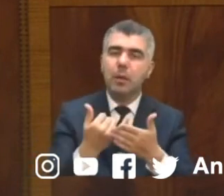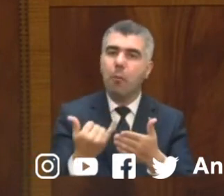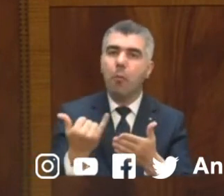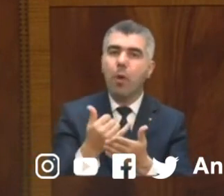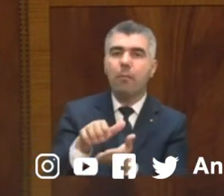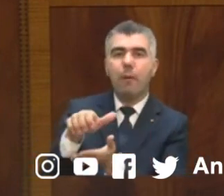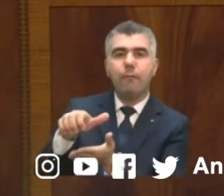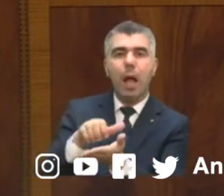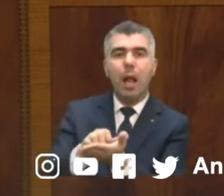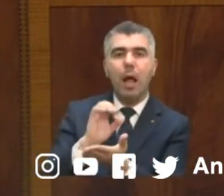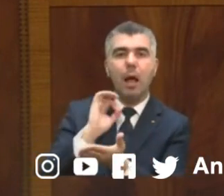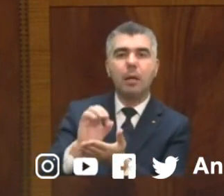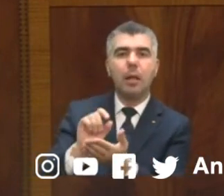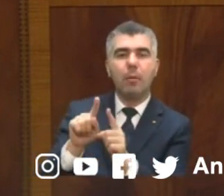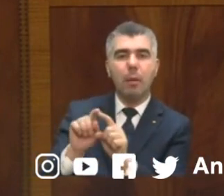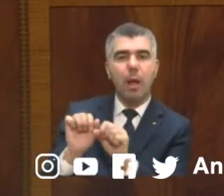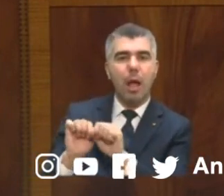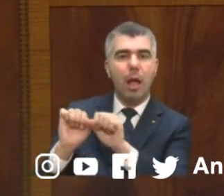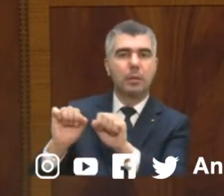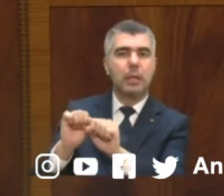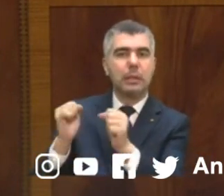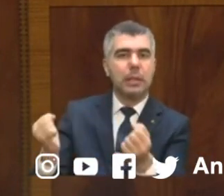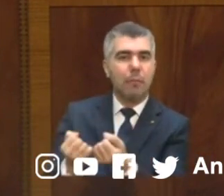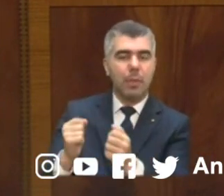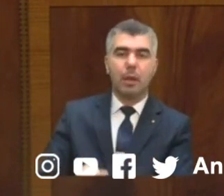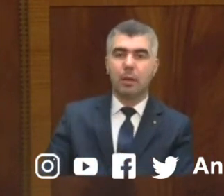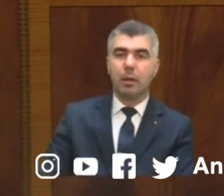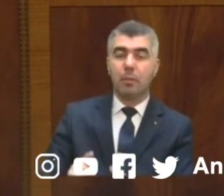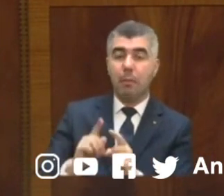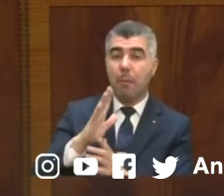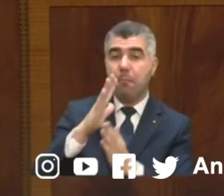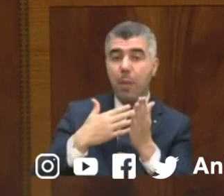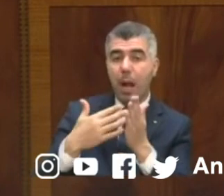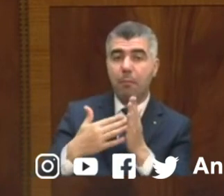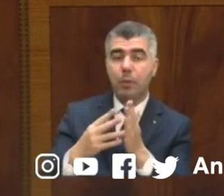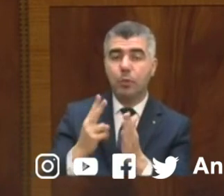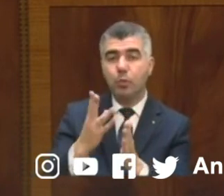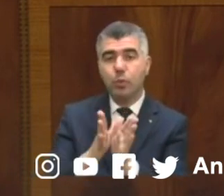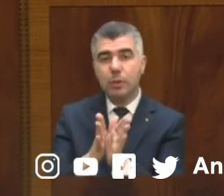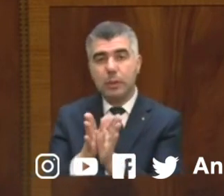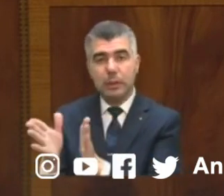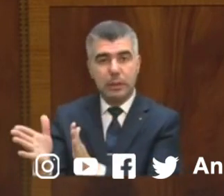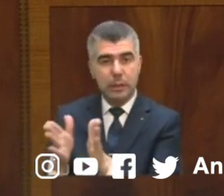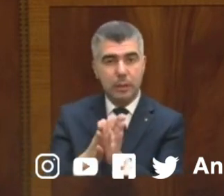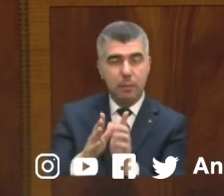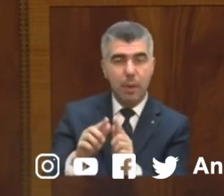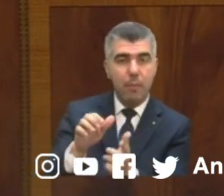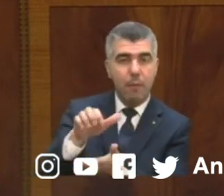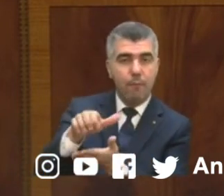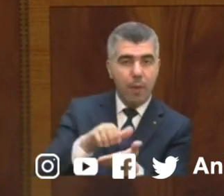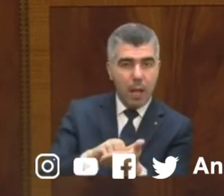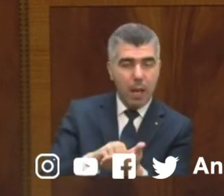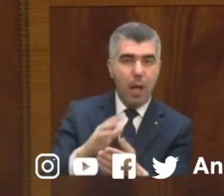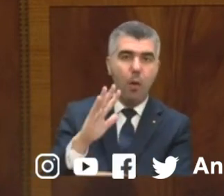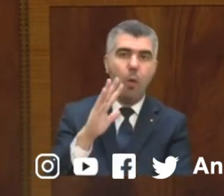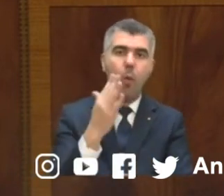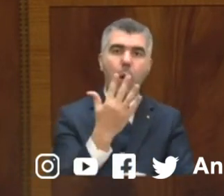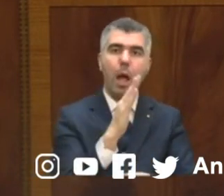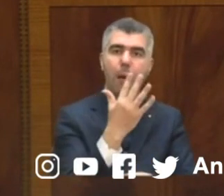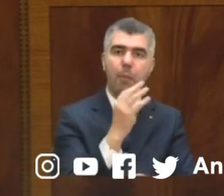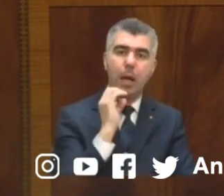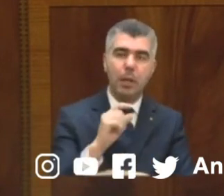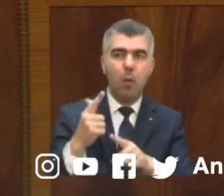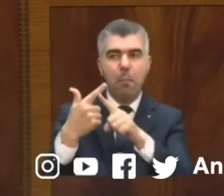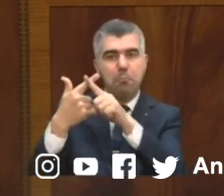الفلاحية وتعزيز التنمية. هذا البرنامج يشمل المجالين الفلاحي والغابوي بواحد